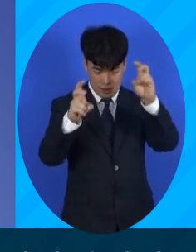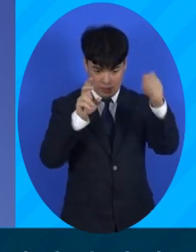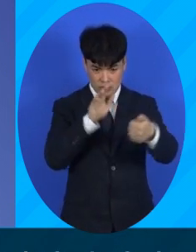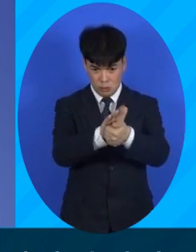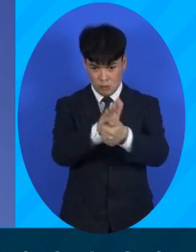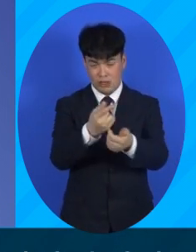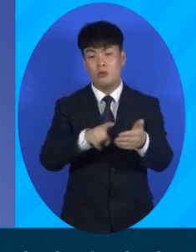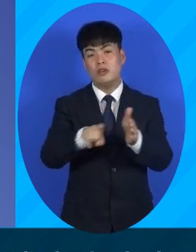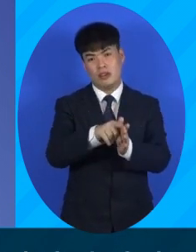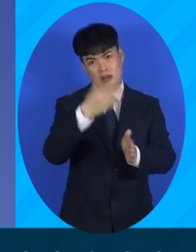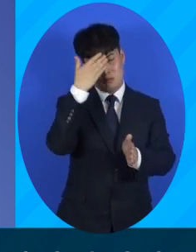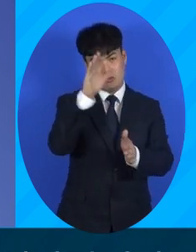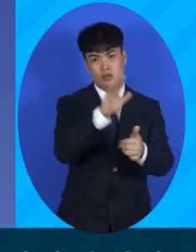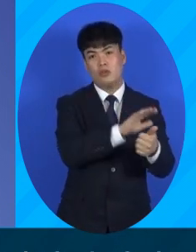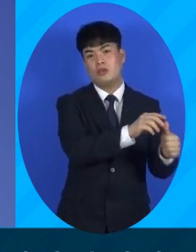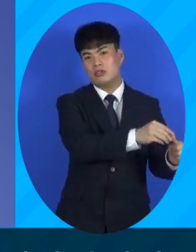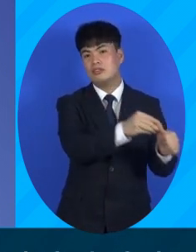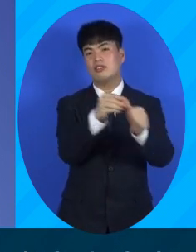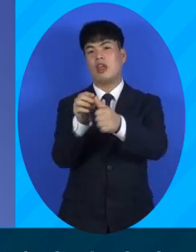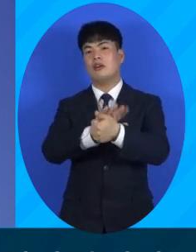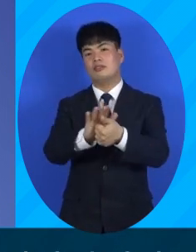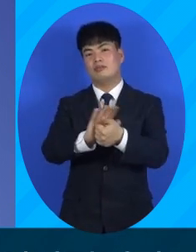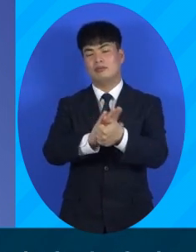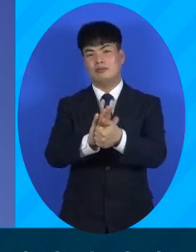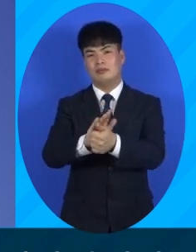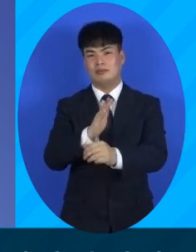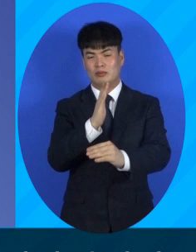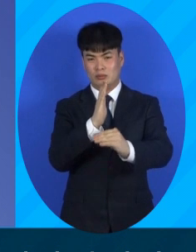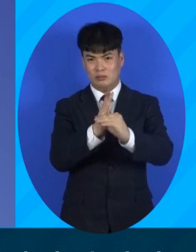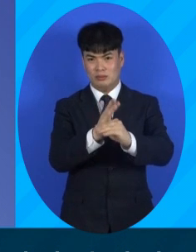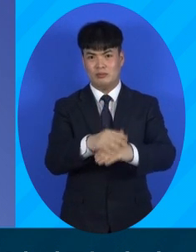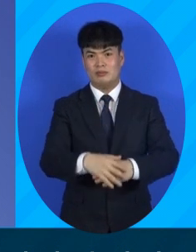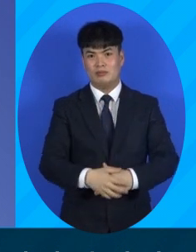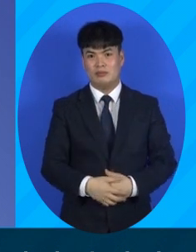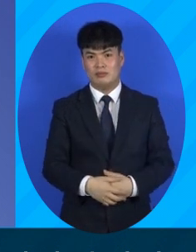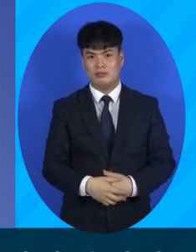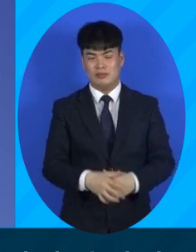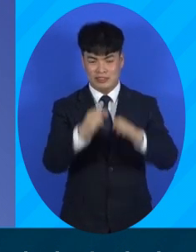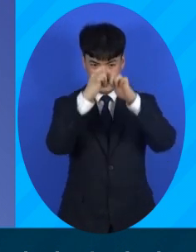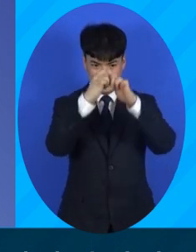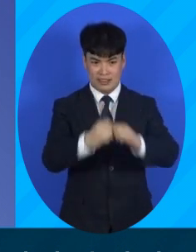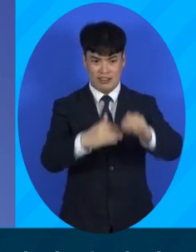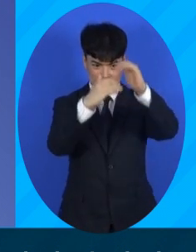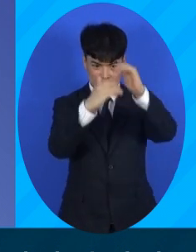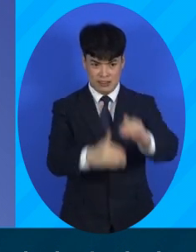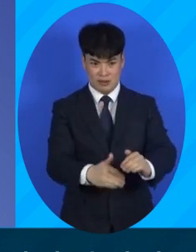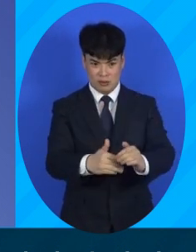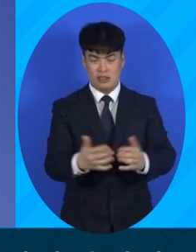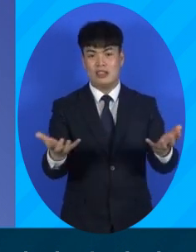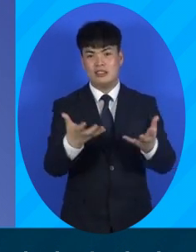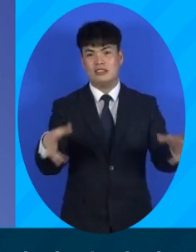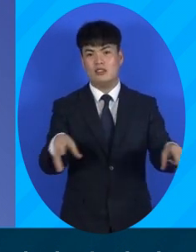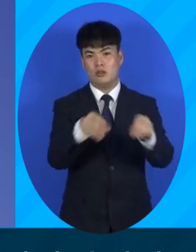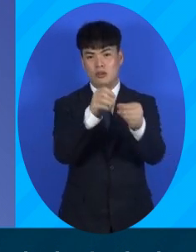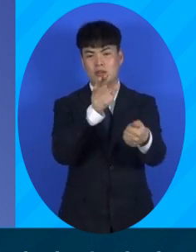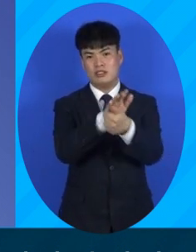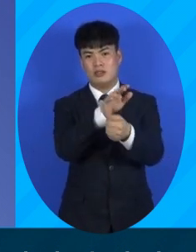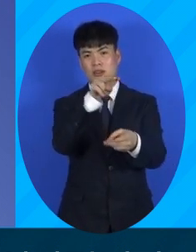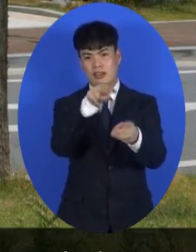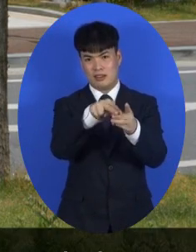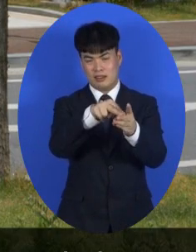서비스를 시행하고 있습니다. 자세한 사항은 천안시 일자리 종합지원센터 채용 지원 담당자에게 문의 바랍니다.